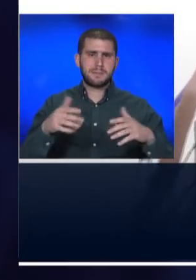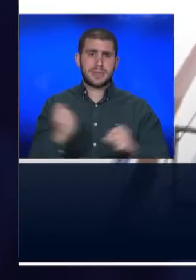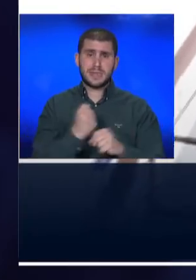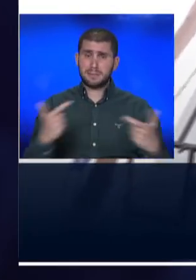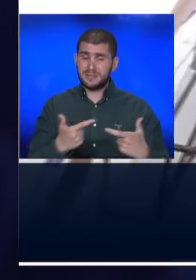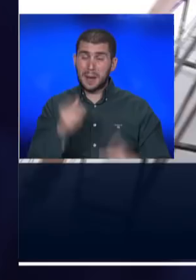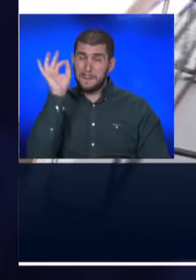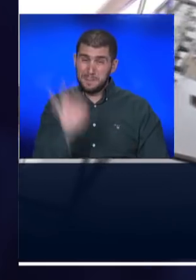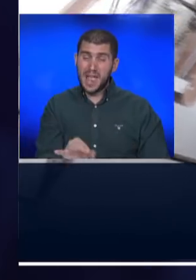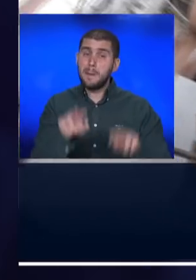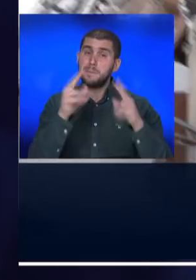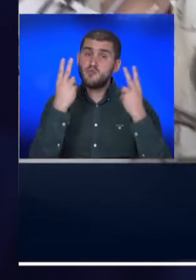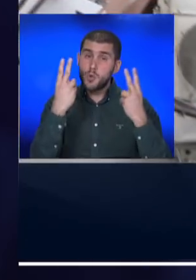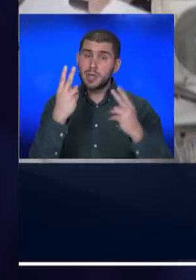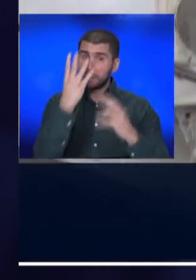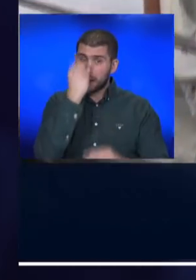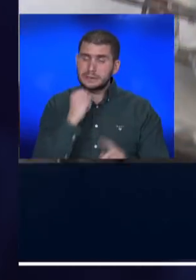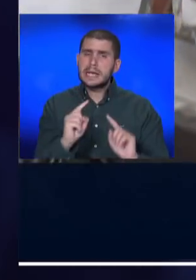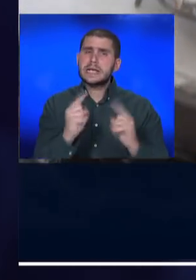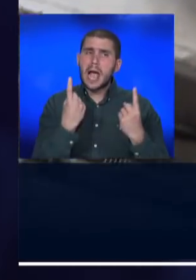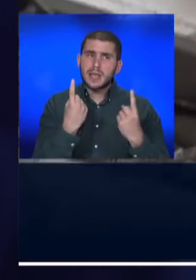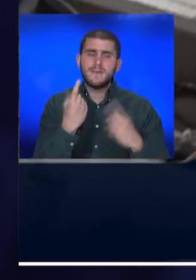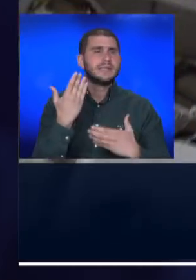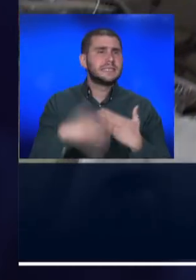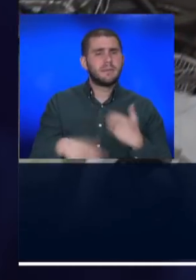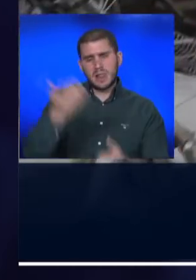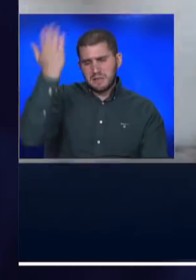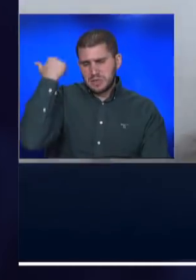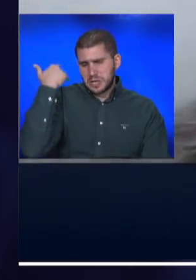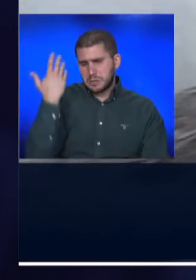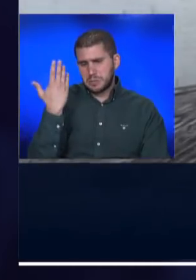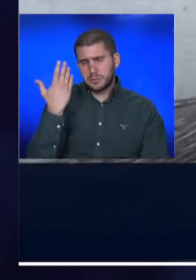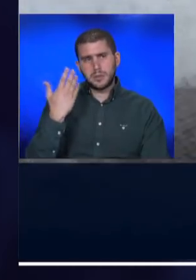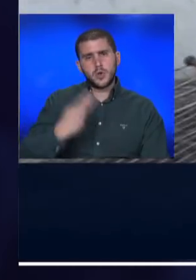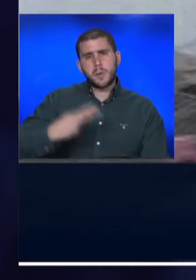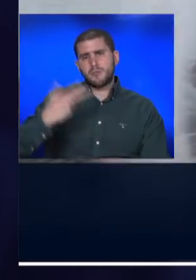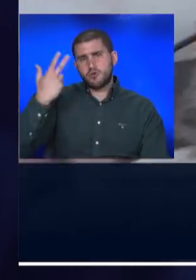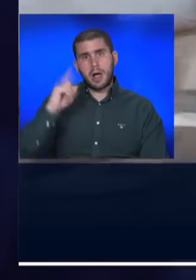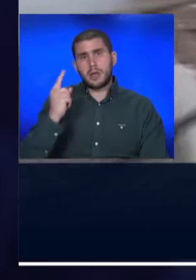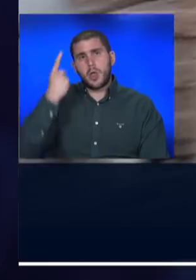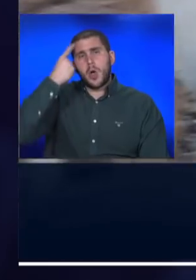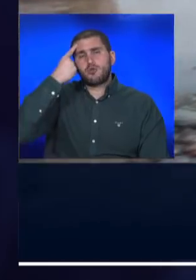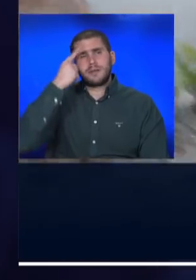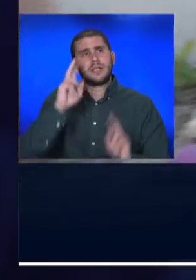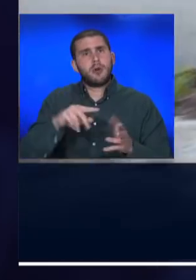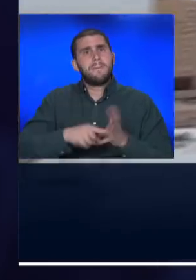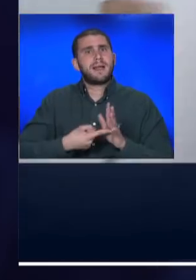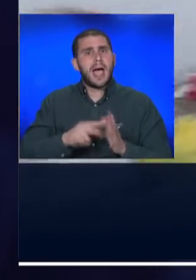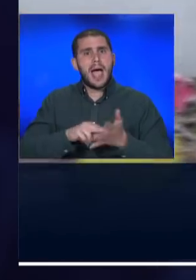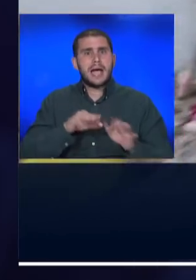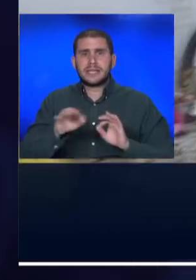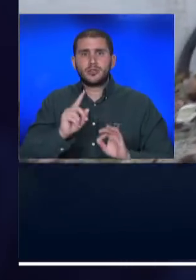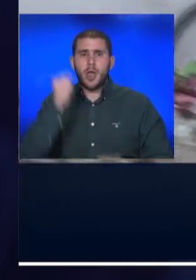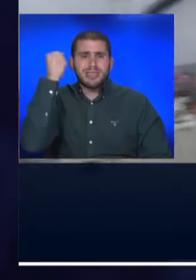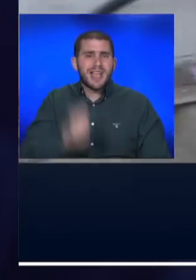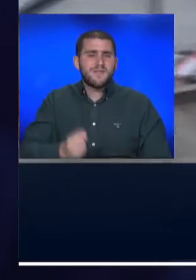בחמאס קרתה והסתיימה לפני 2-3 יממות. אני לא מעלה על הדעת שיש מטרה אסטרטגית שלא נתקפה בשלבים הראשונים